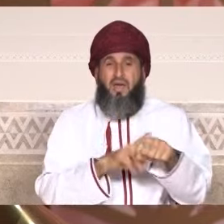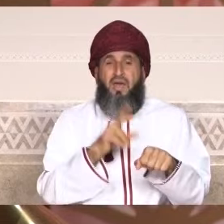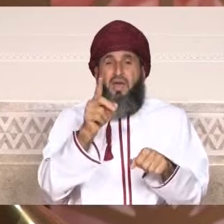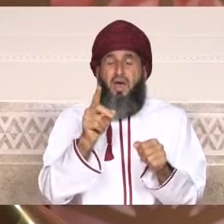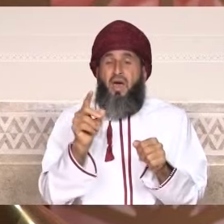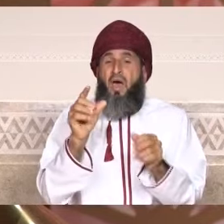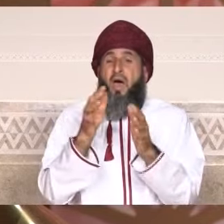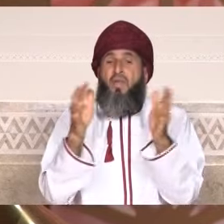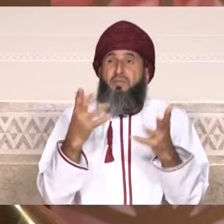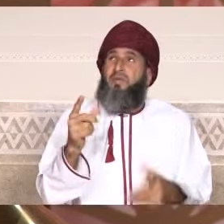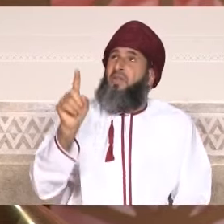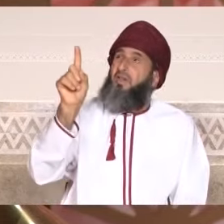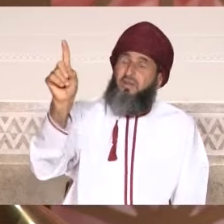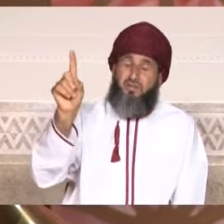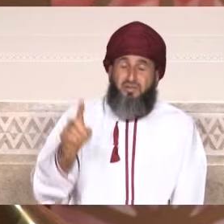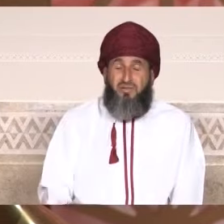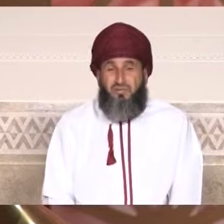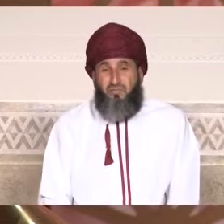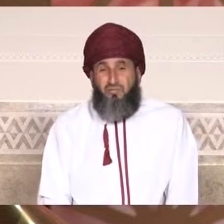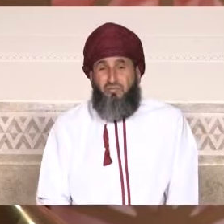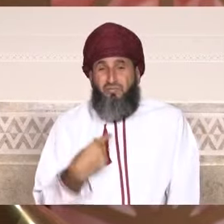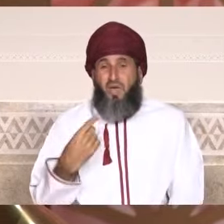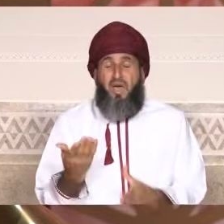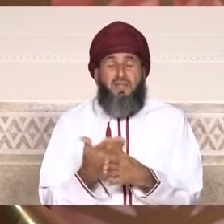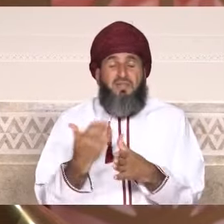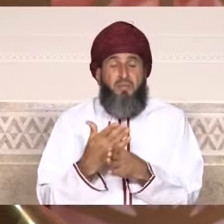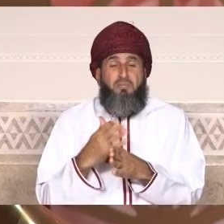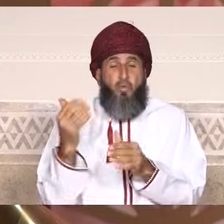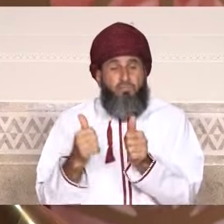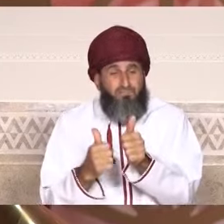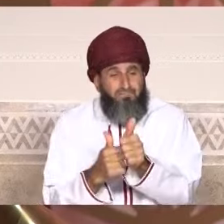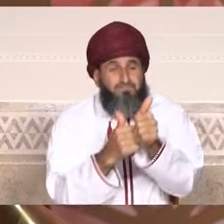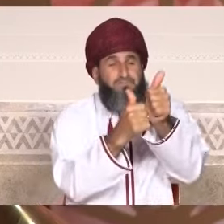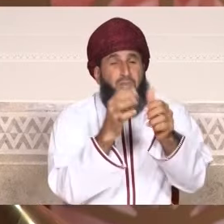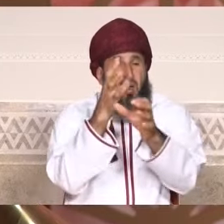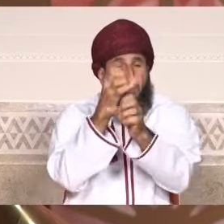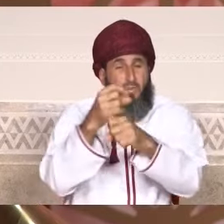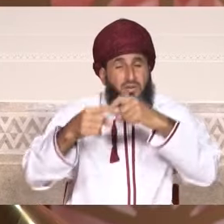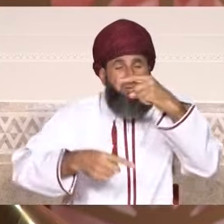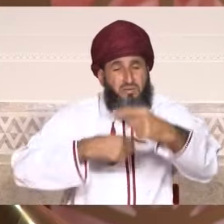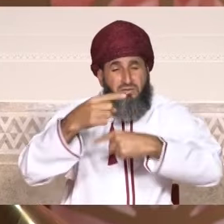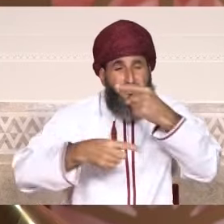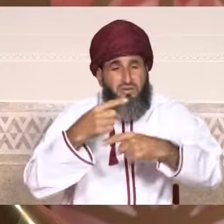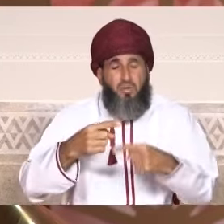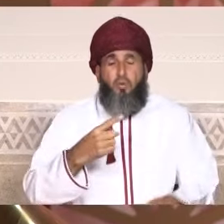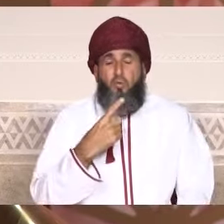وعلا، لأن ذلك هو الذي يدفعه إلى المحافظة والمداومة